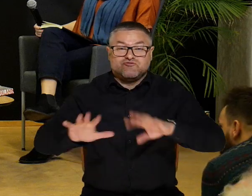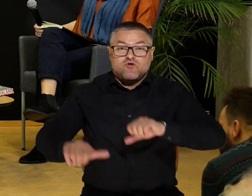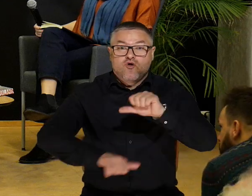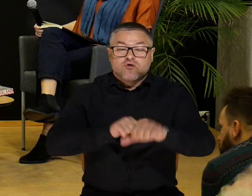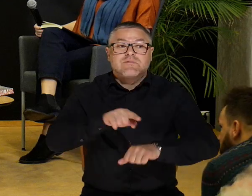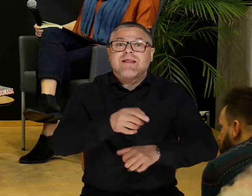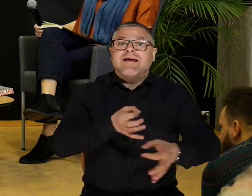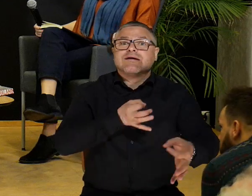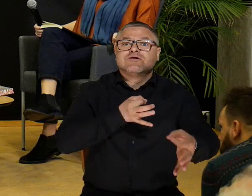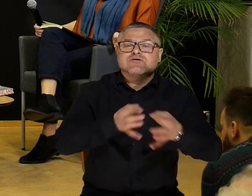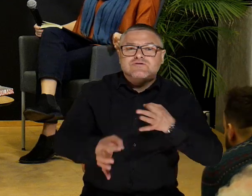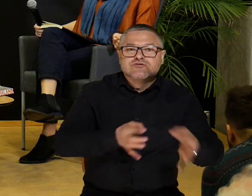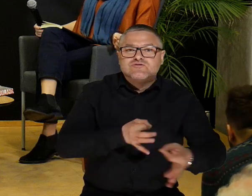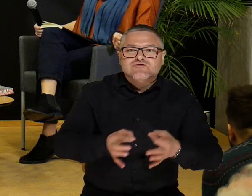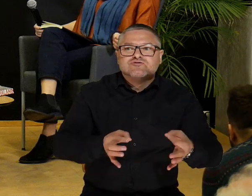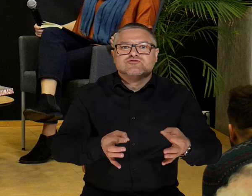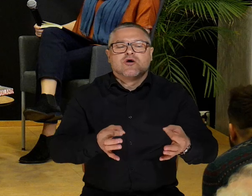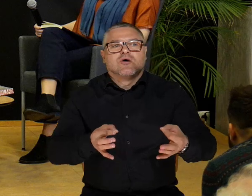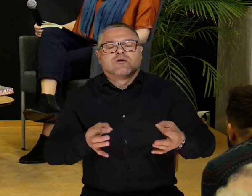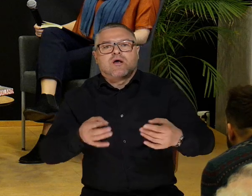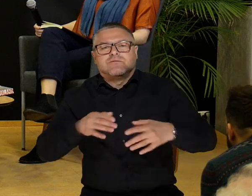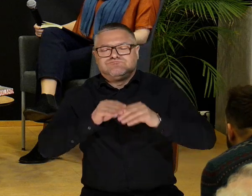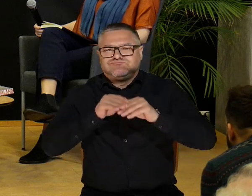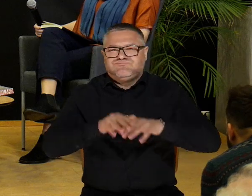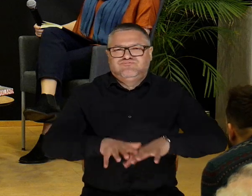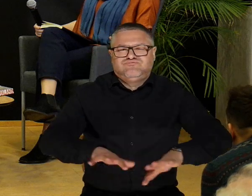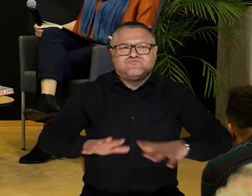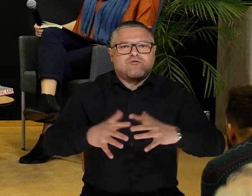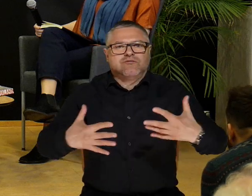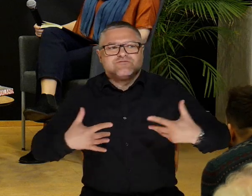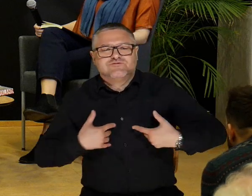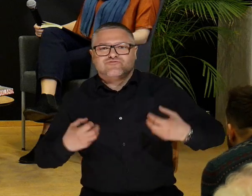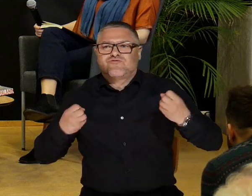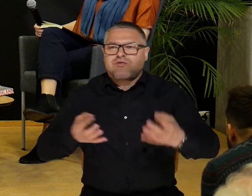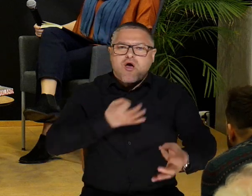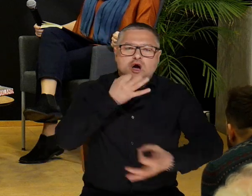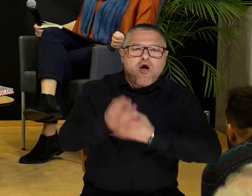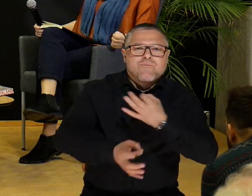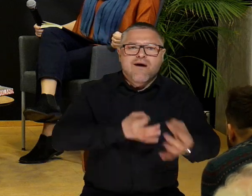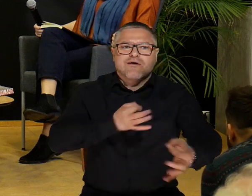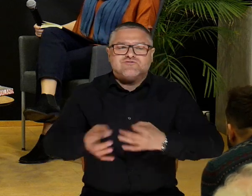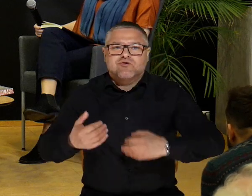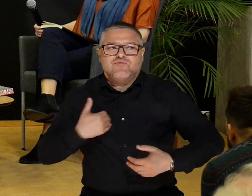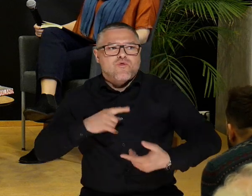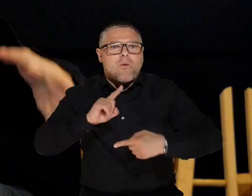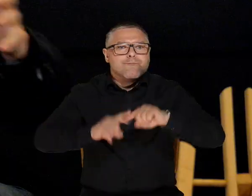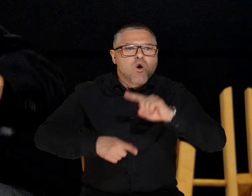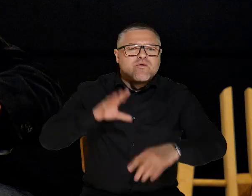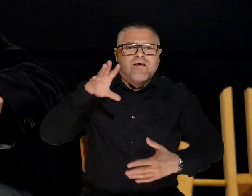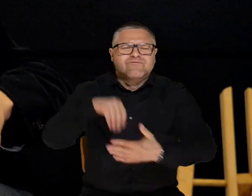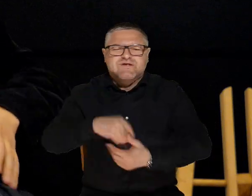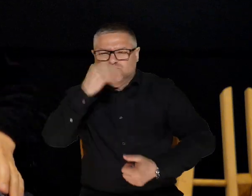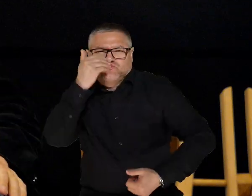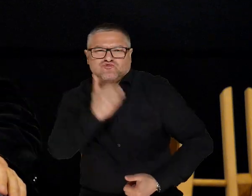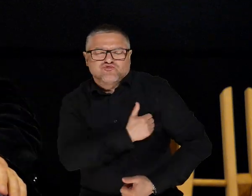ta historia bardzo mocno takim szturmem wtargnęła do naszego życia, do naszej kultury, do polityki, do